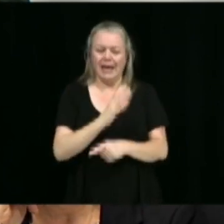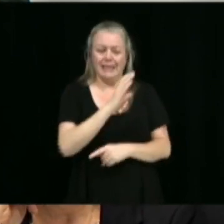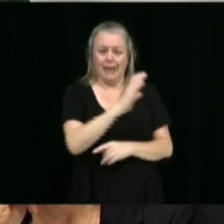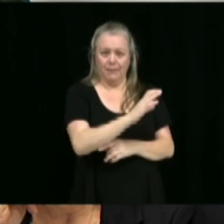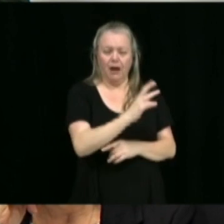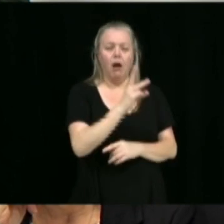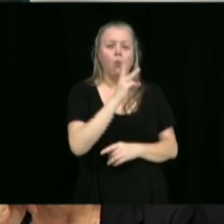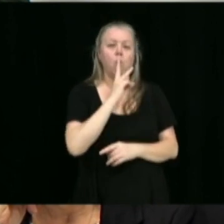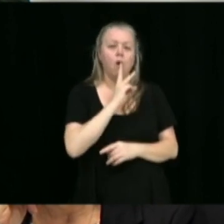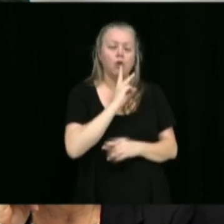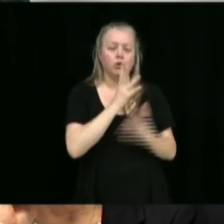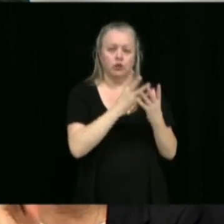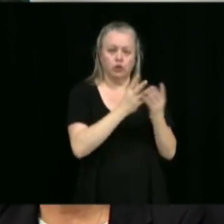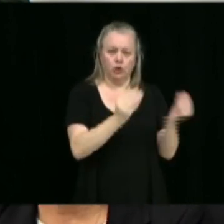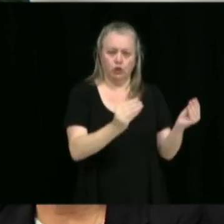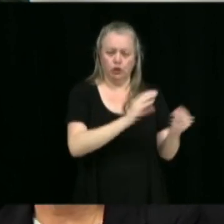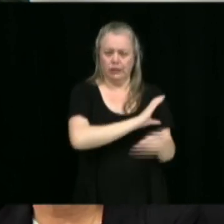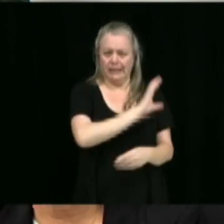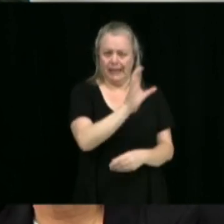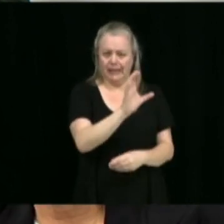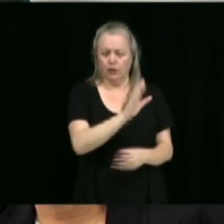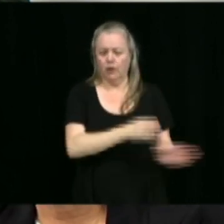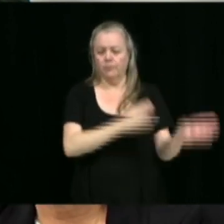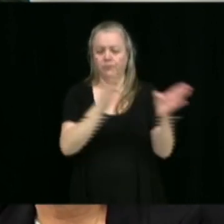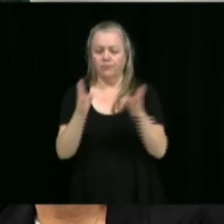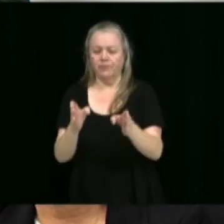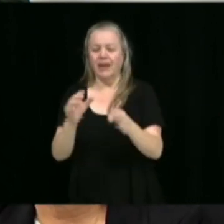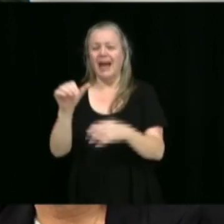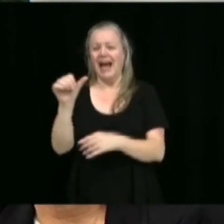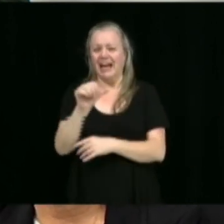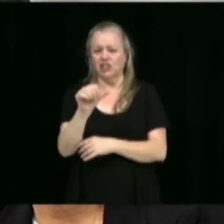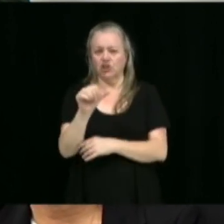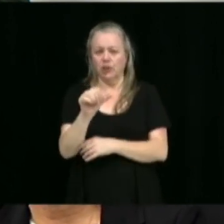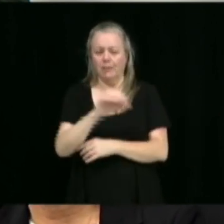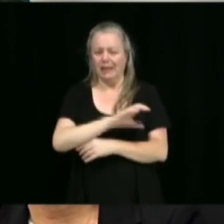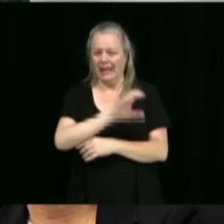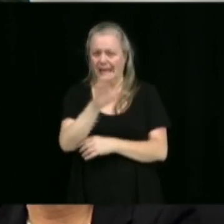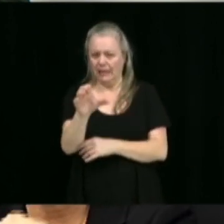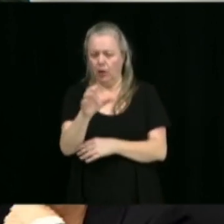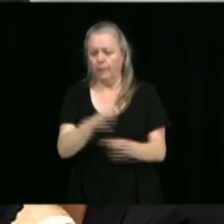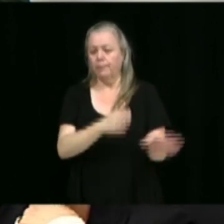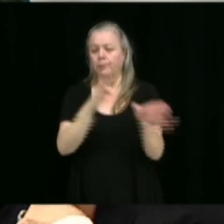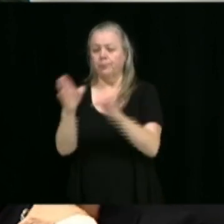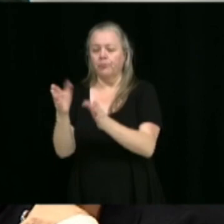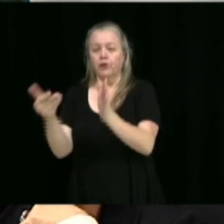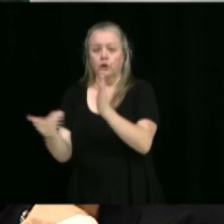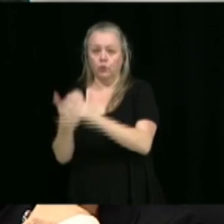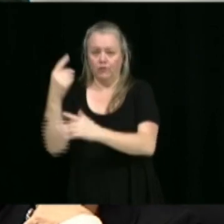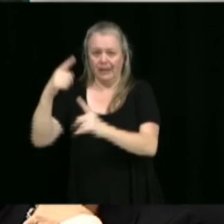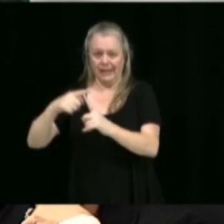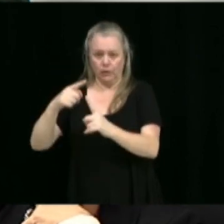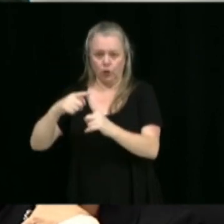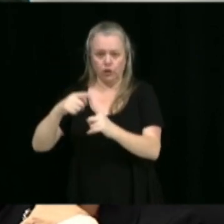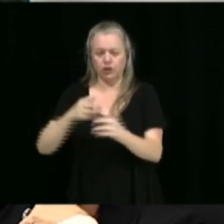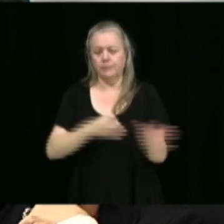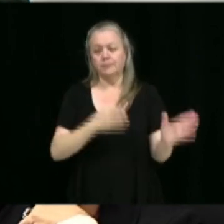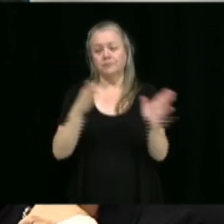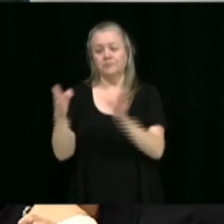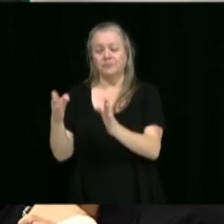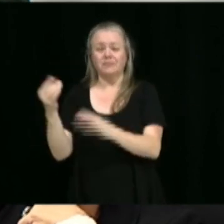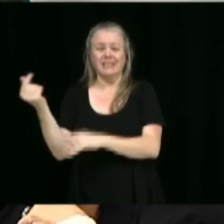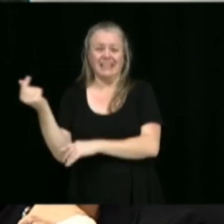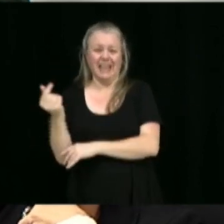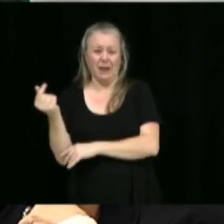Solutions Canada, de les entreprises Axchem Canada, de Nouvelles Technologies, de Grémont, de